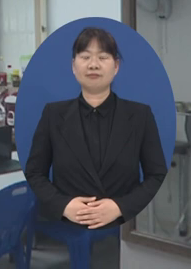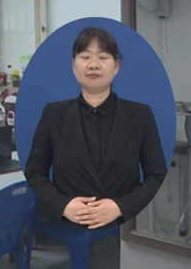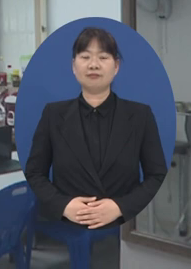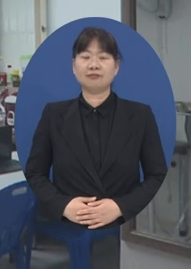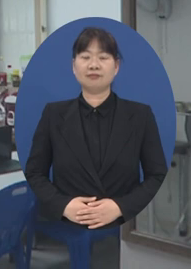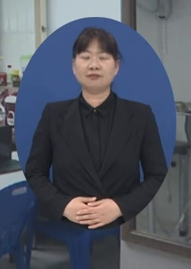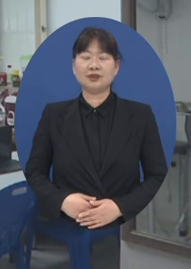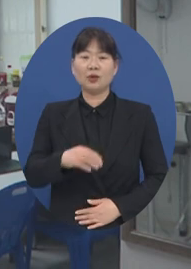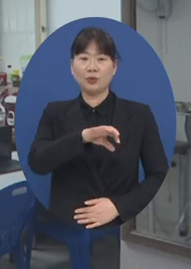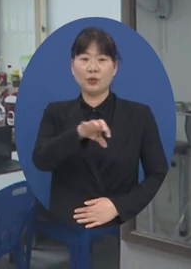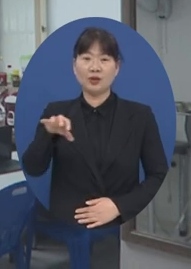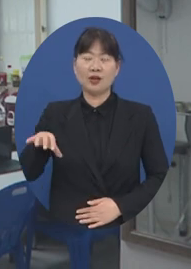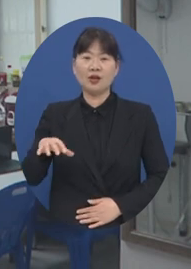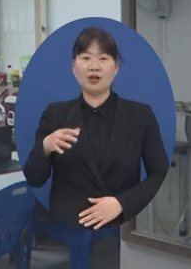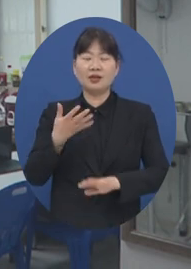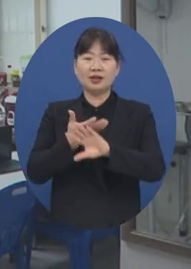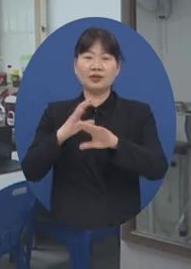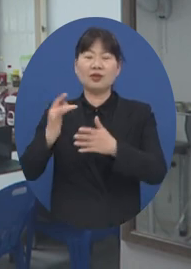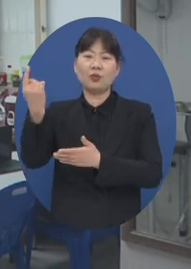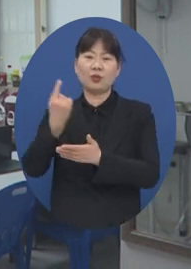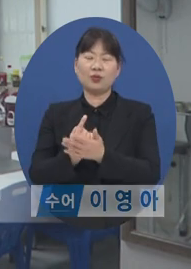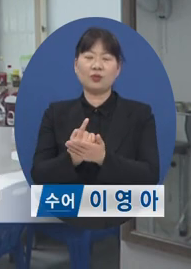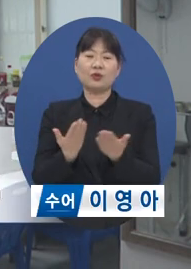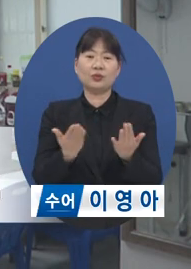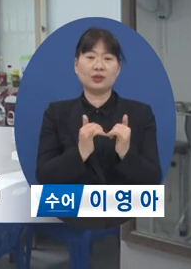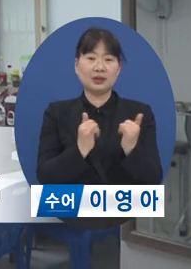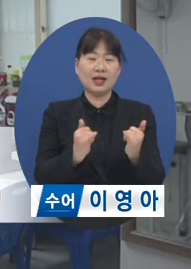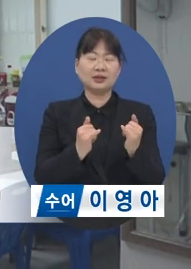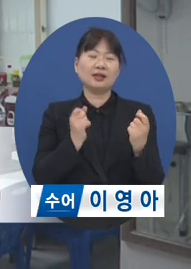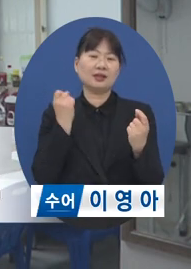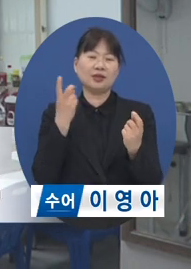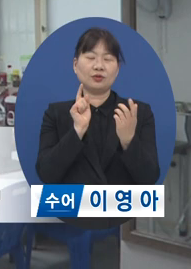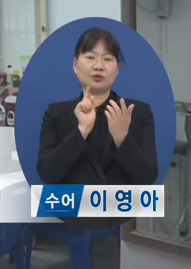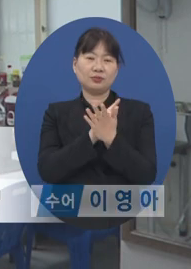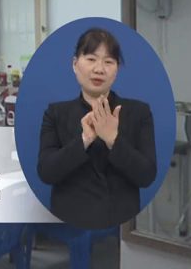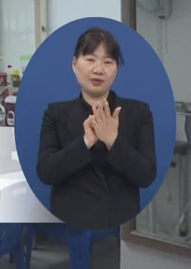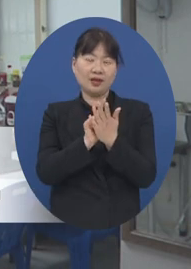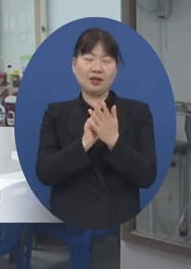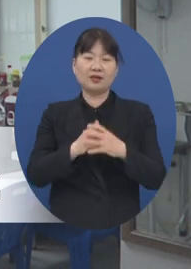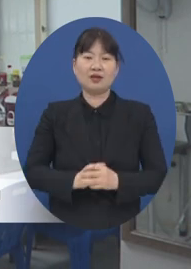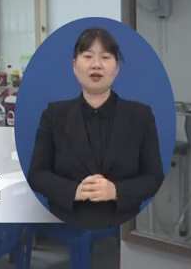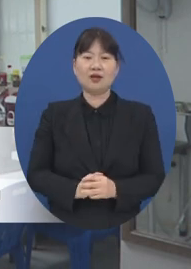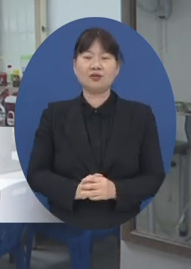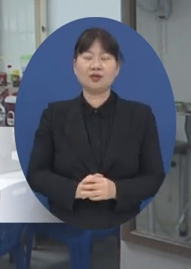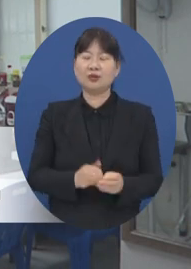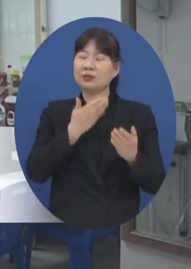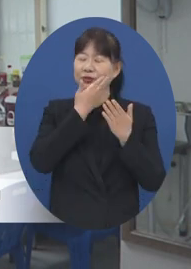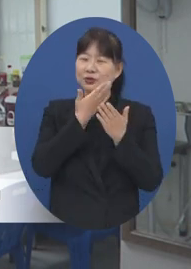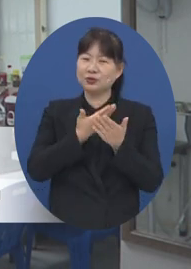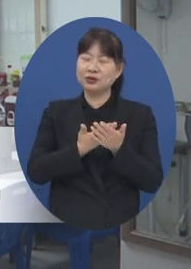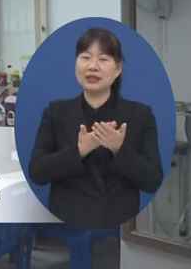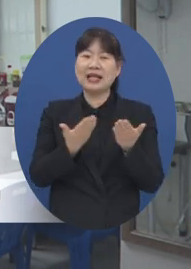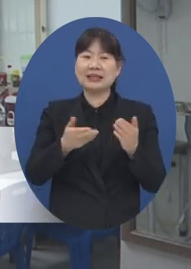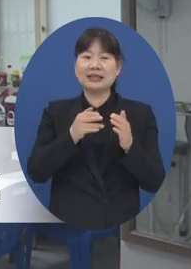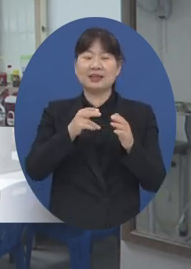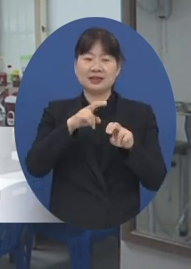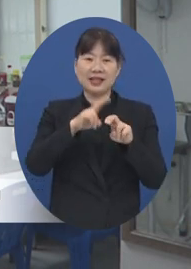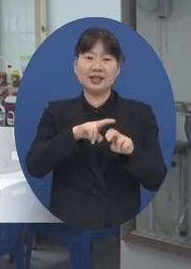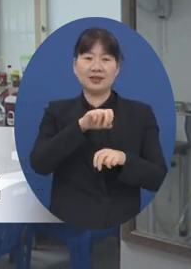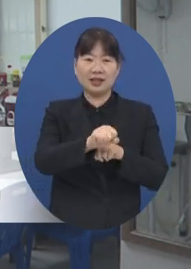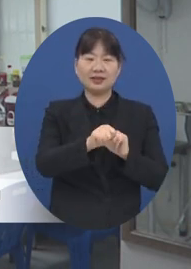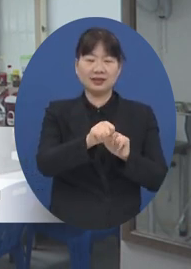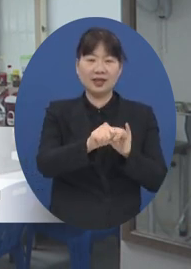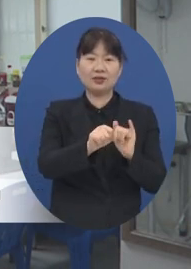산업 곳곳에서 요즘 외국인 노동자 대 자주 볼 수 있죠 일부 업종은 이제 귀한 일손이 된 곳도 있습니다